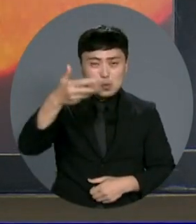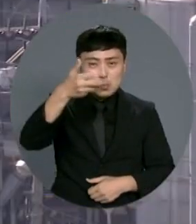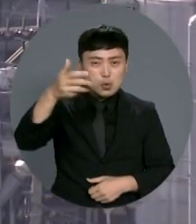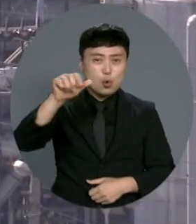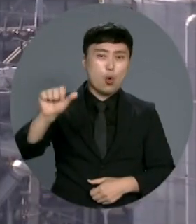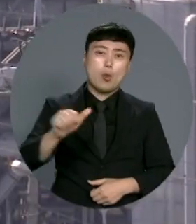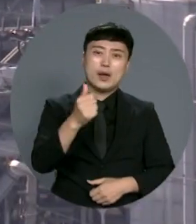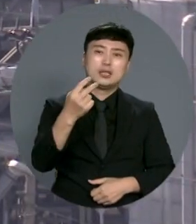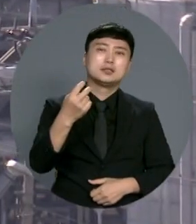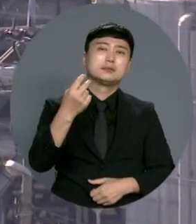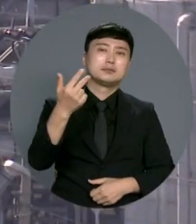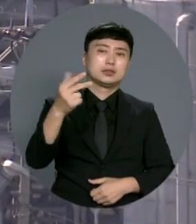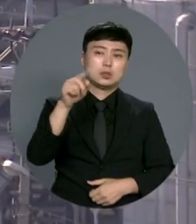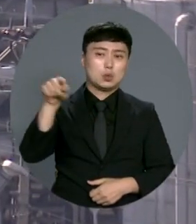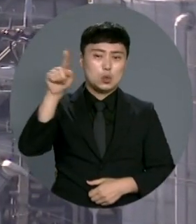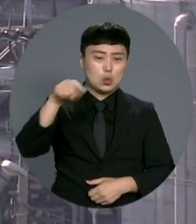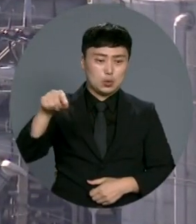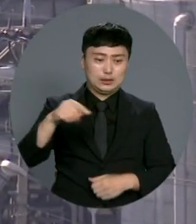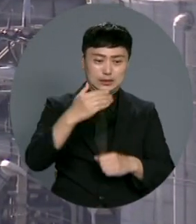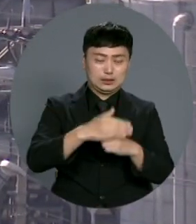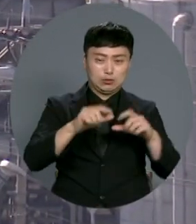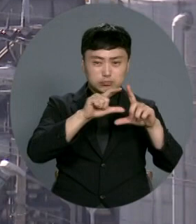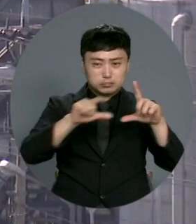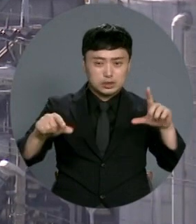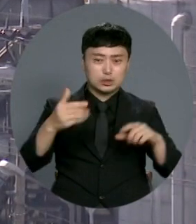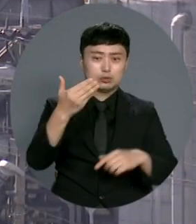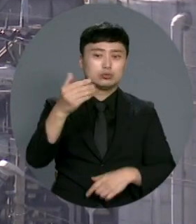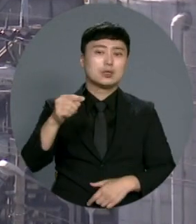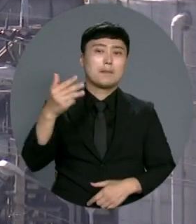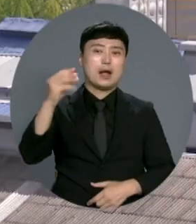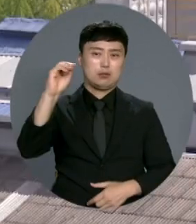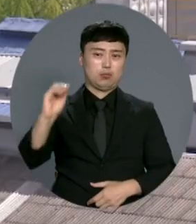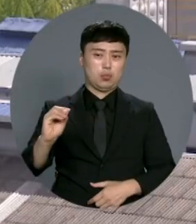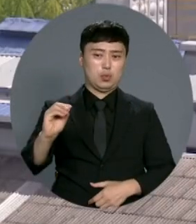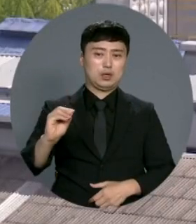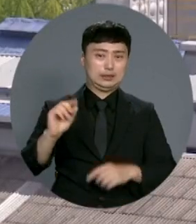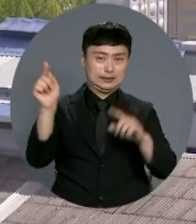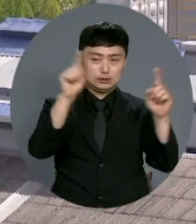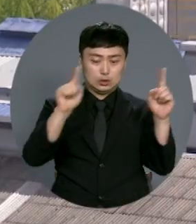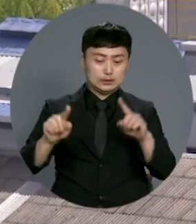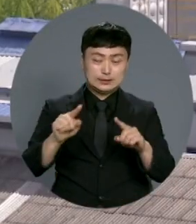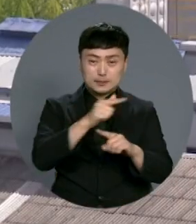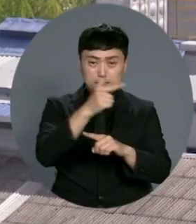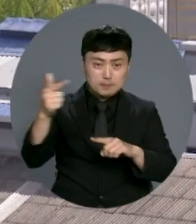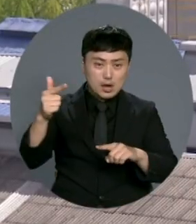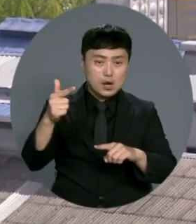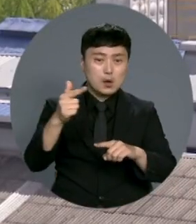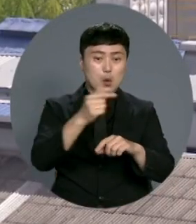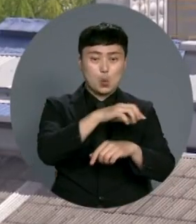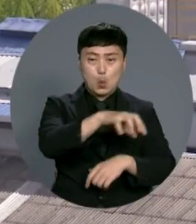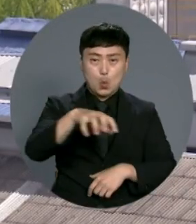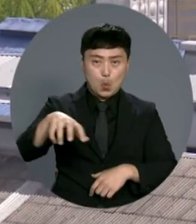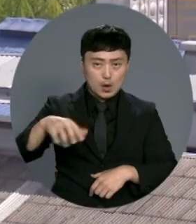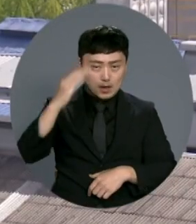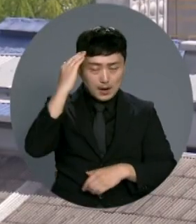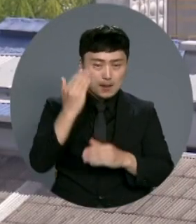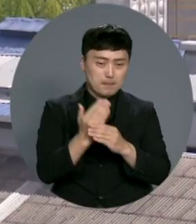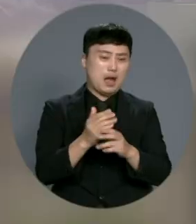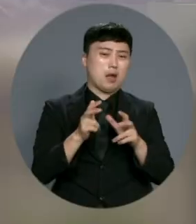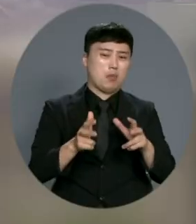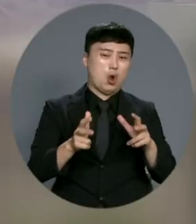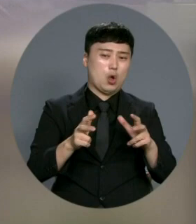527톤으로 대구 총 배출량의 9.8%에 달했습니다. 전국 대도시 가운데 유일하게 석탄 발전소까지